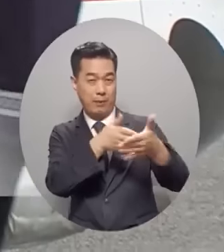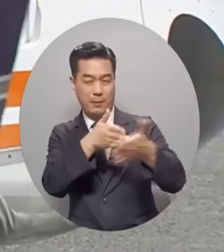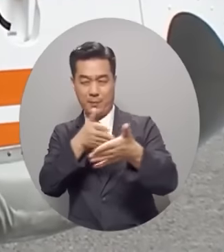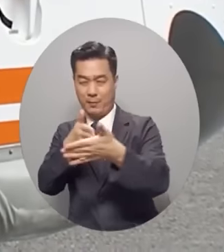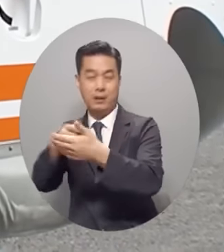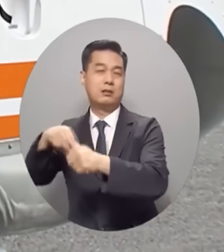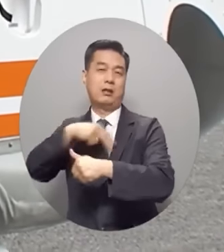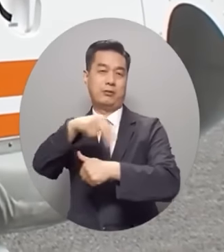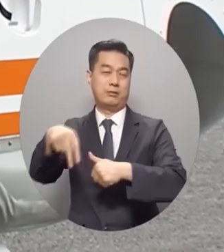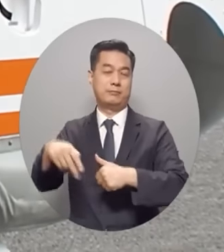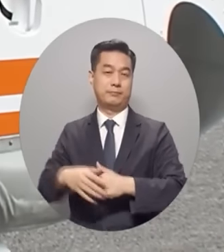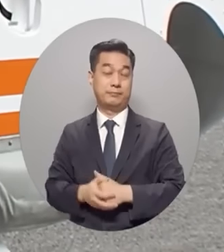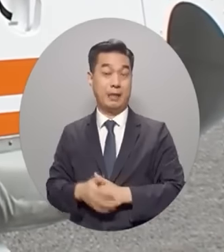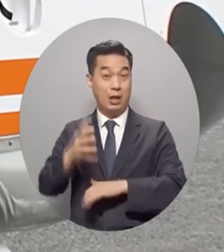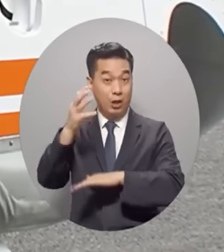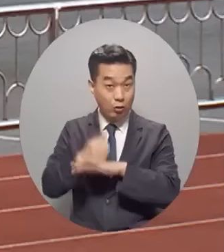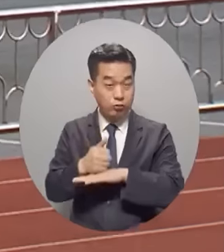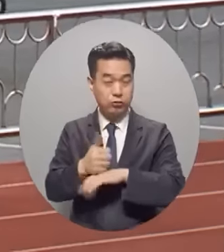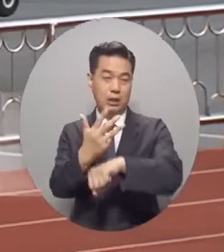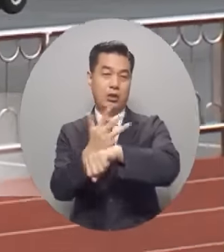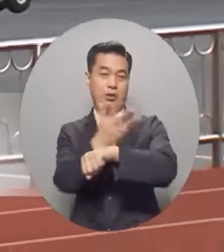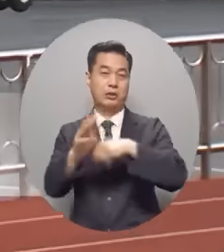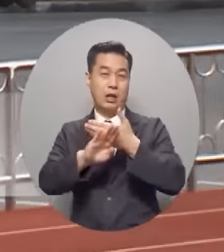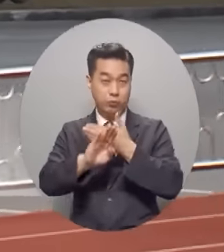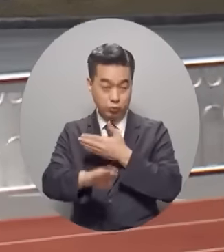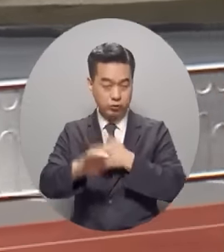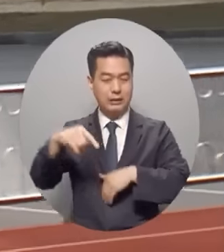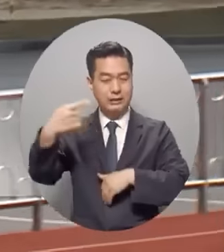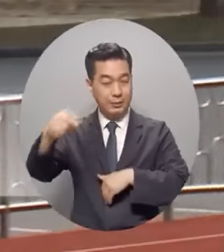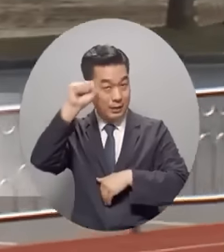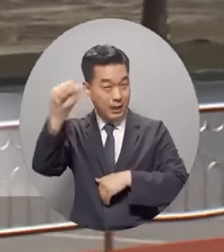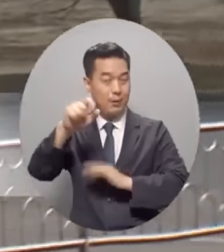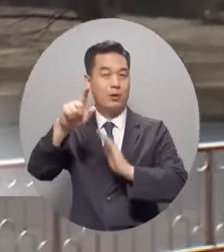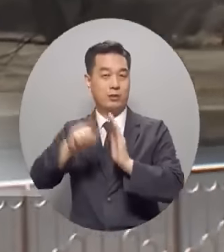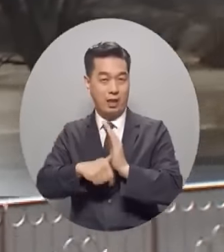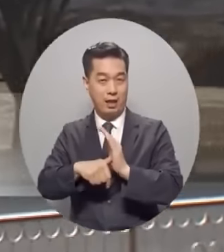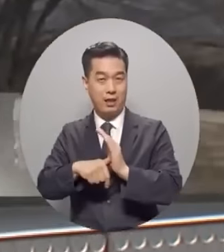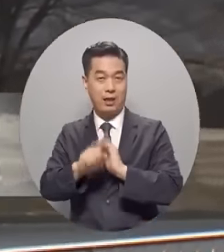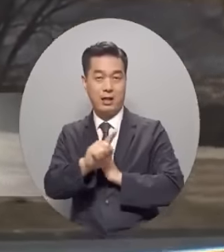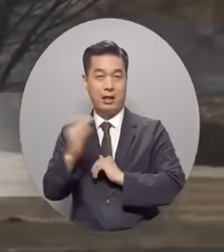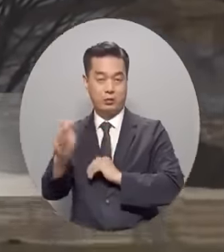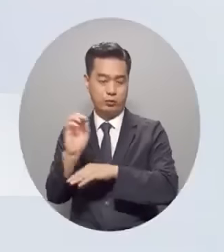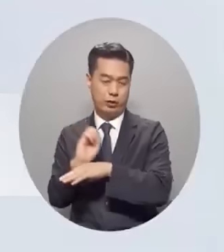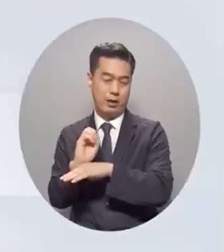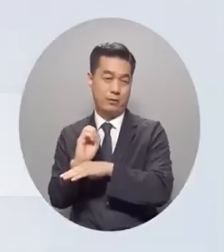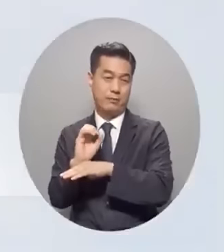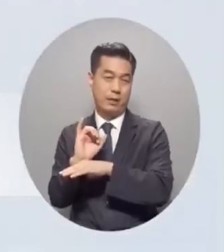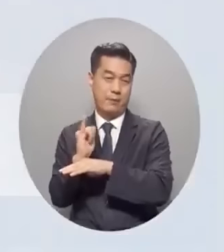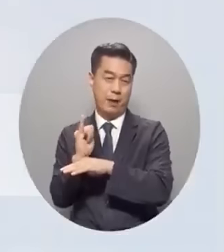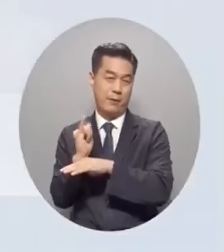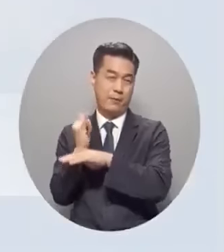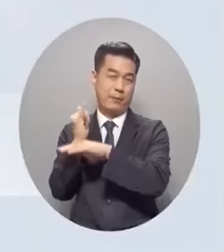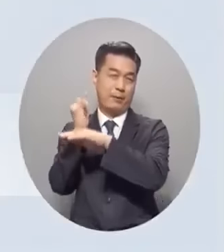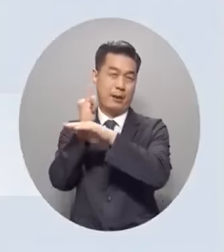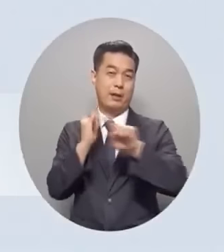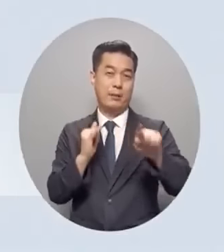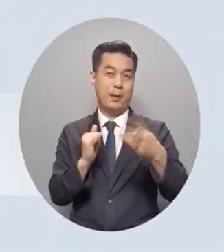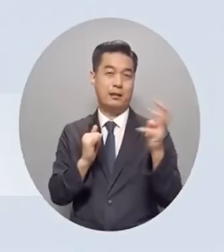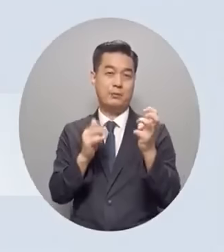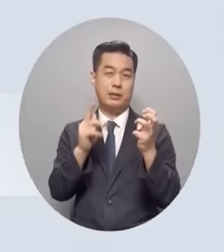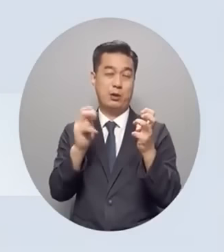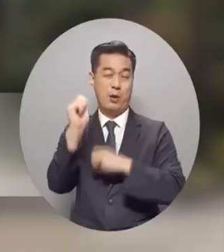상황. 결국 8시간이 지난 이튿날 새벽 산모는 소방 헬기를 타고 130km 넘게 떨어진 전북